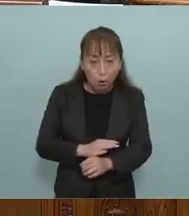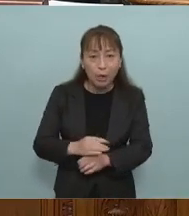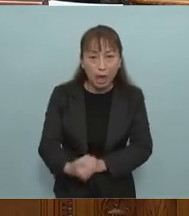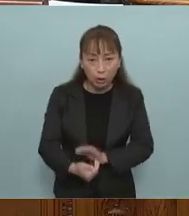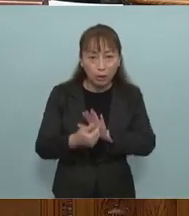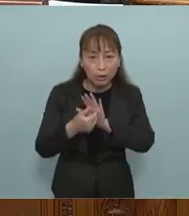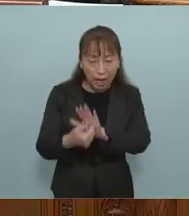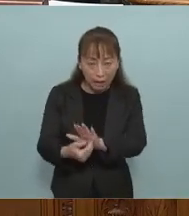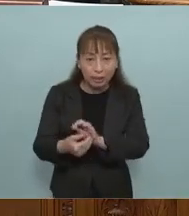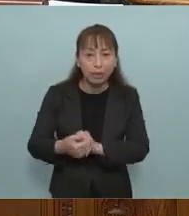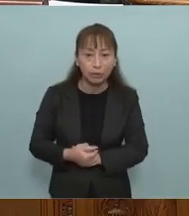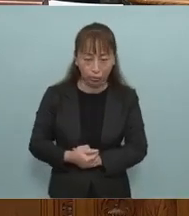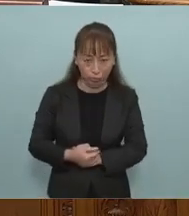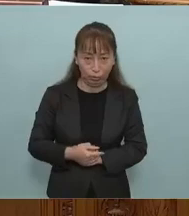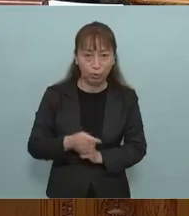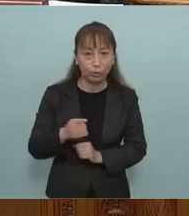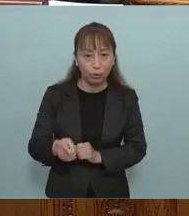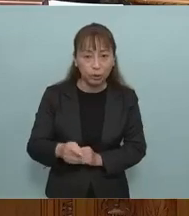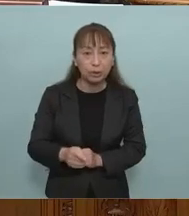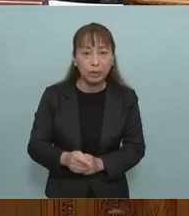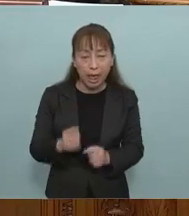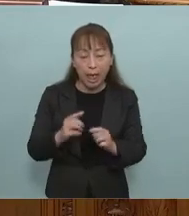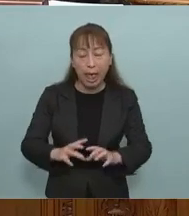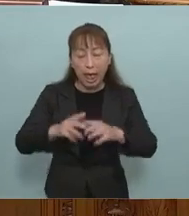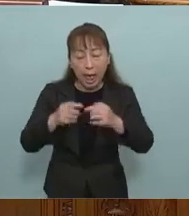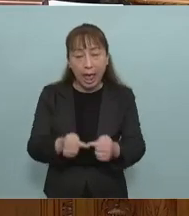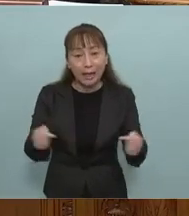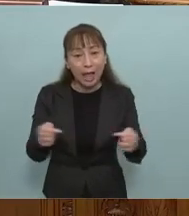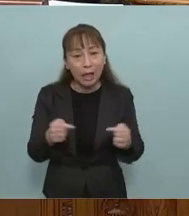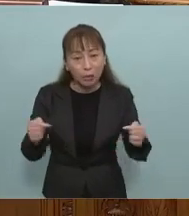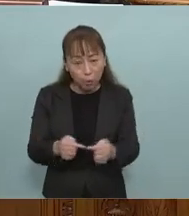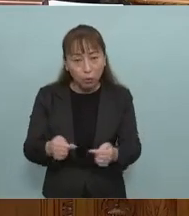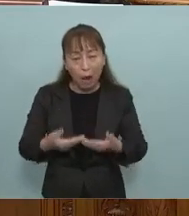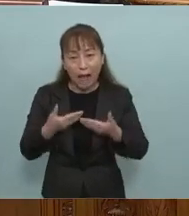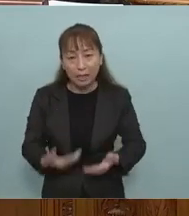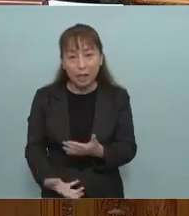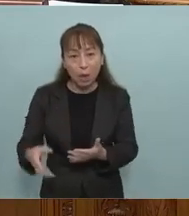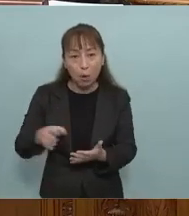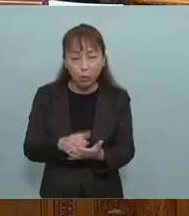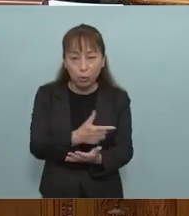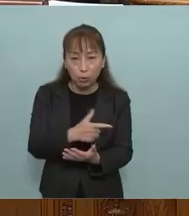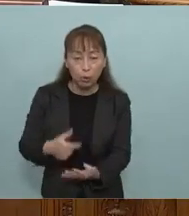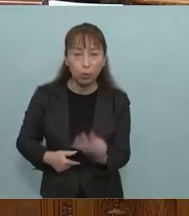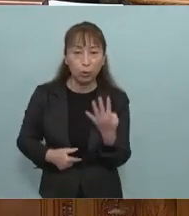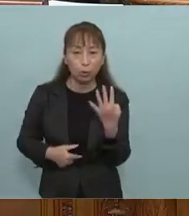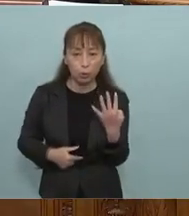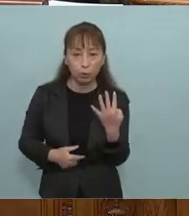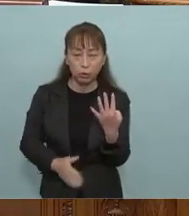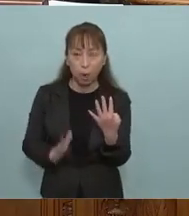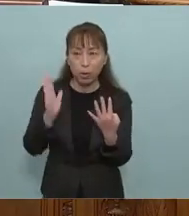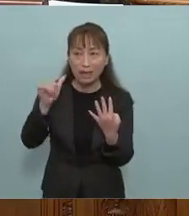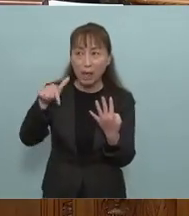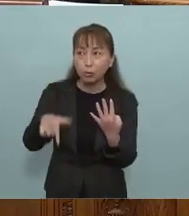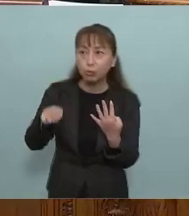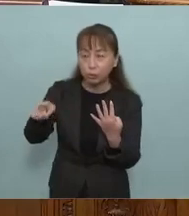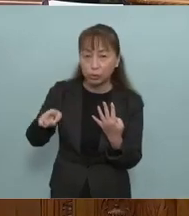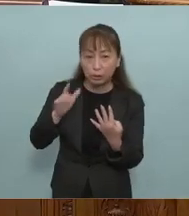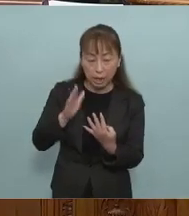需要喚起策、外交・安全保障の充実などの4点を政府に提言しました。